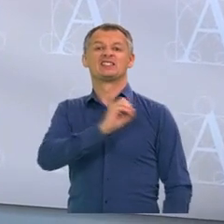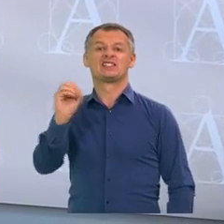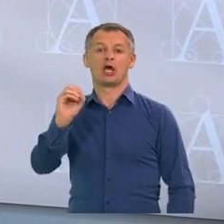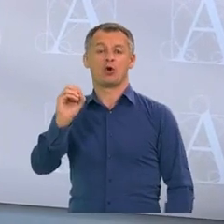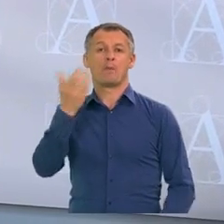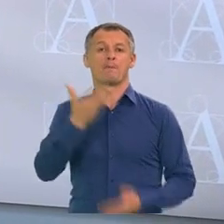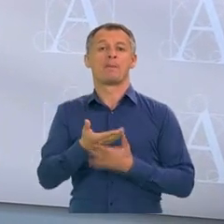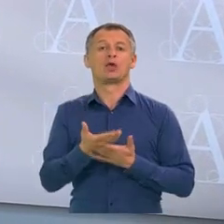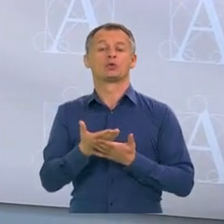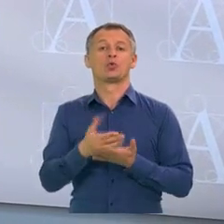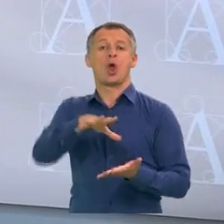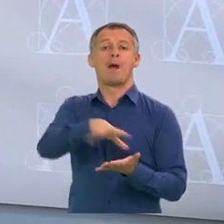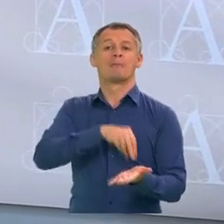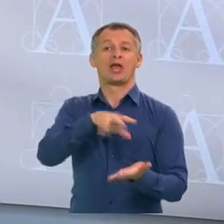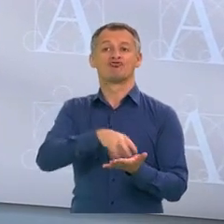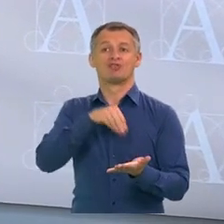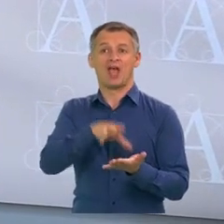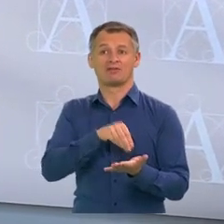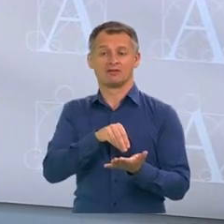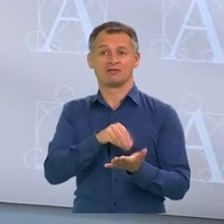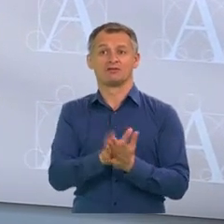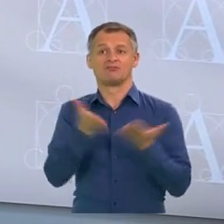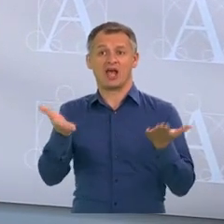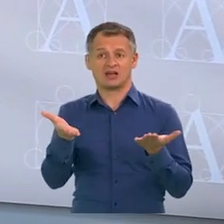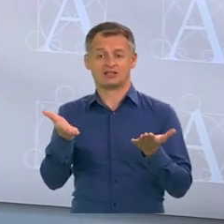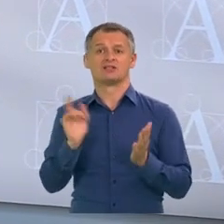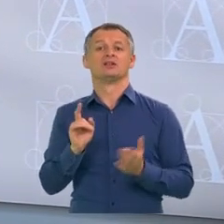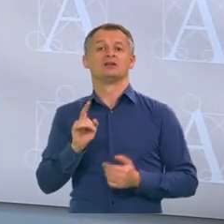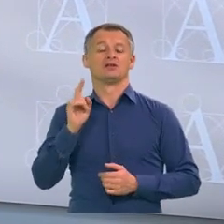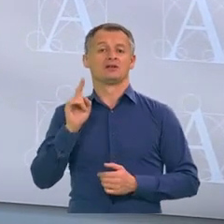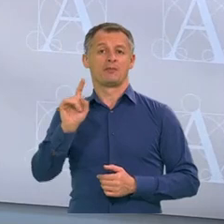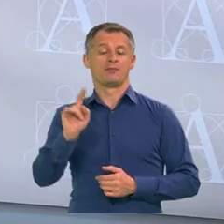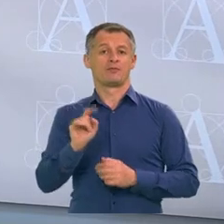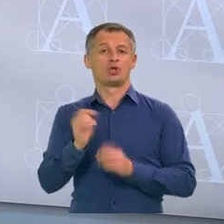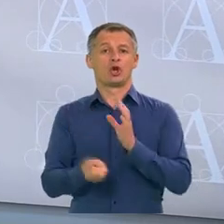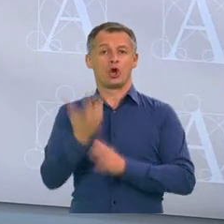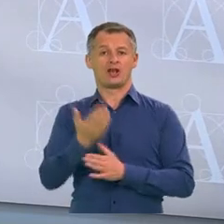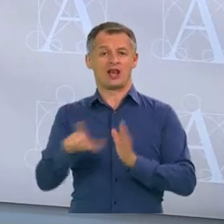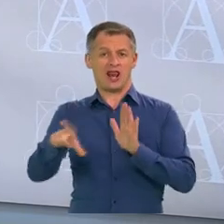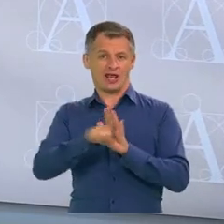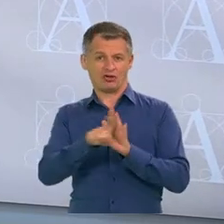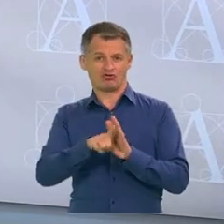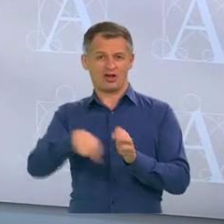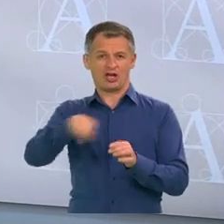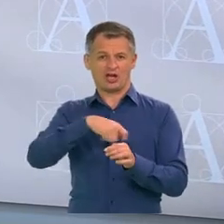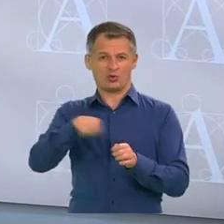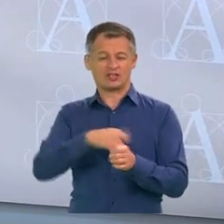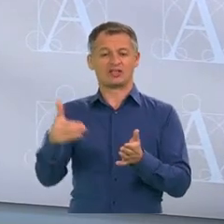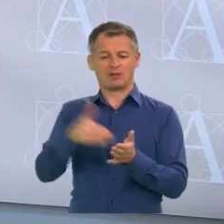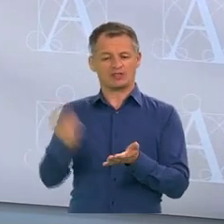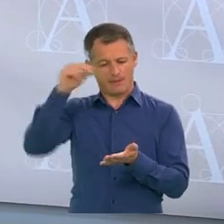privința plagiatului. Iar noile legi ale educației trebuie să includă